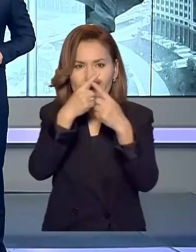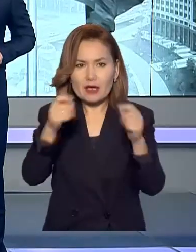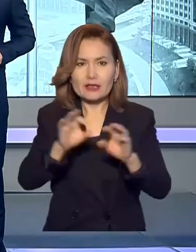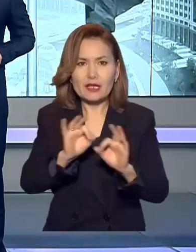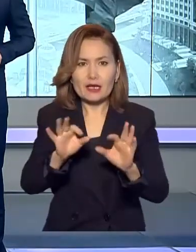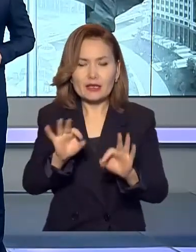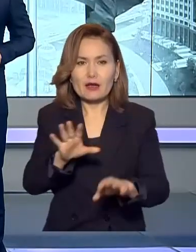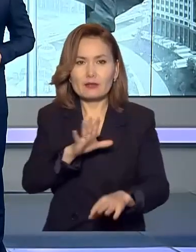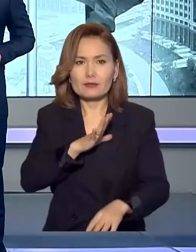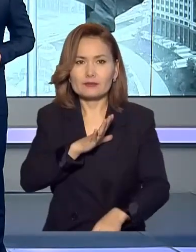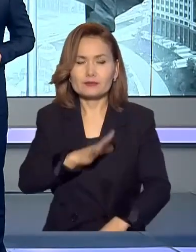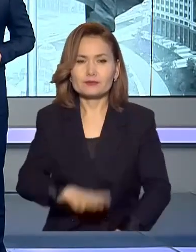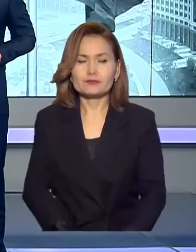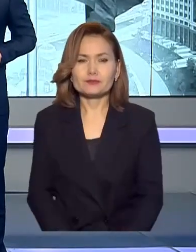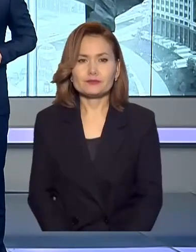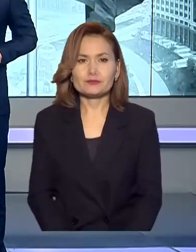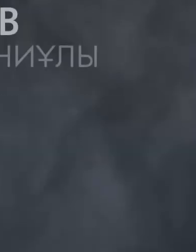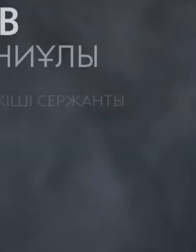таратқан.